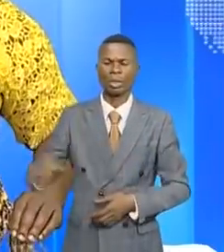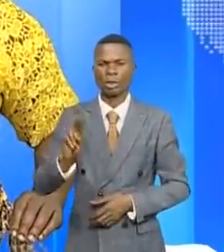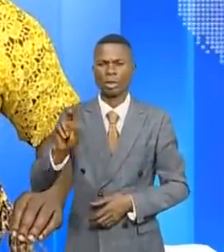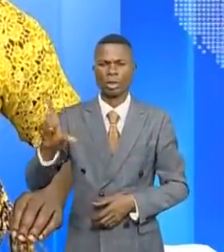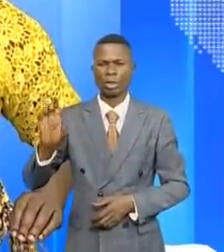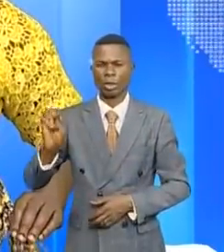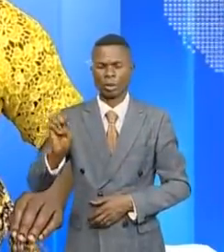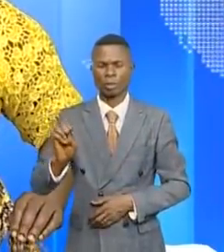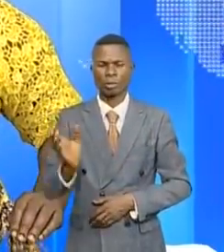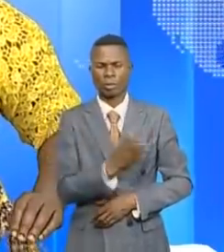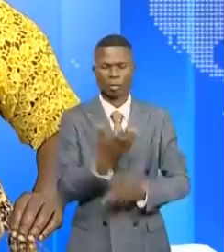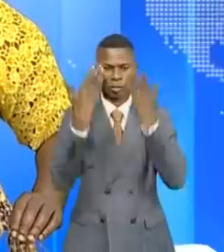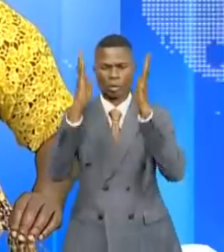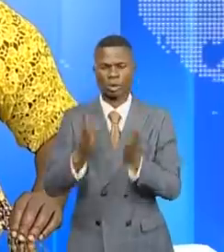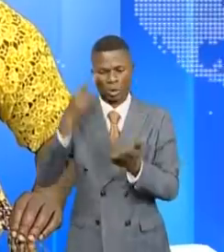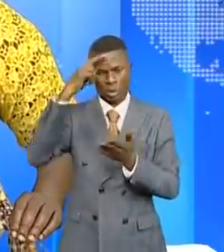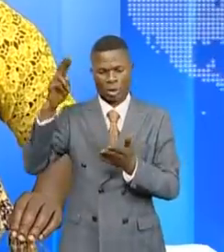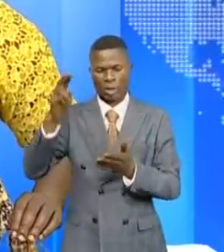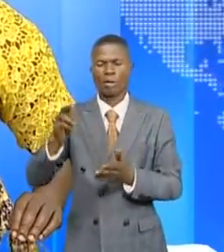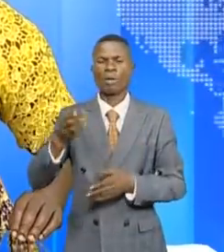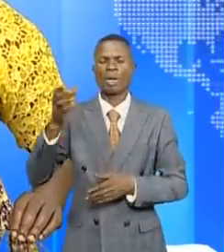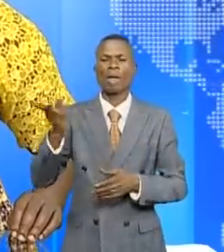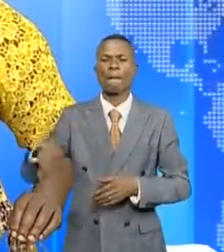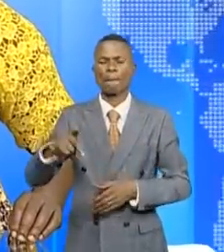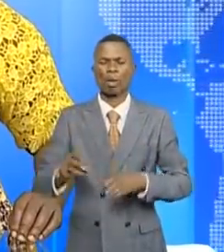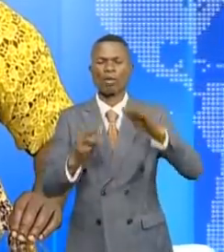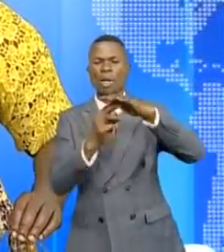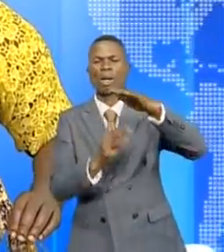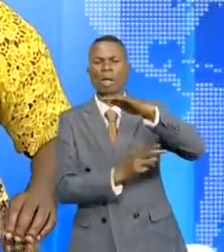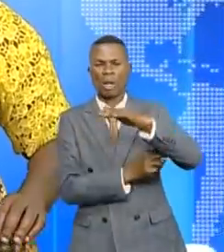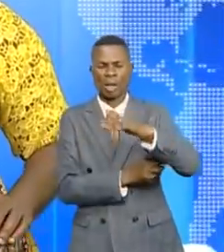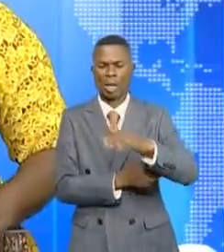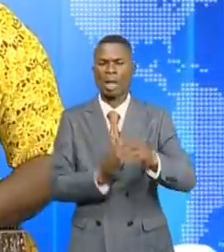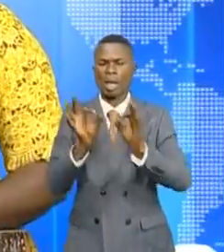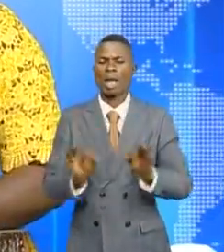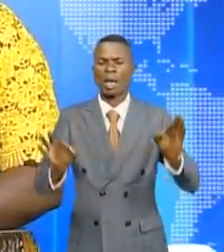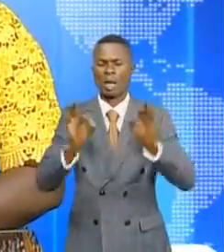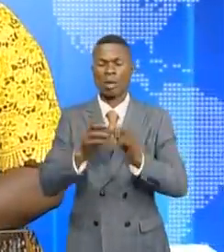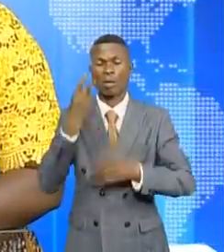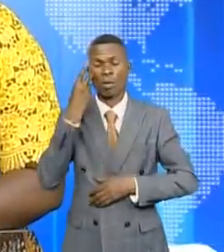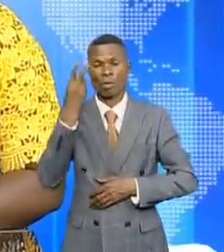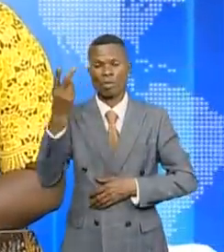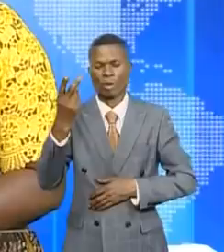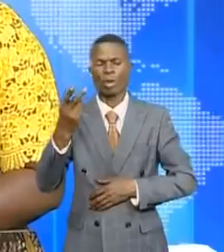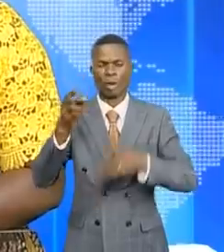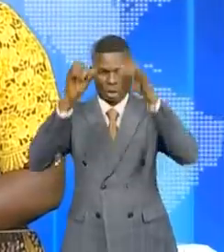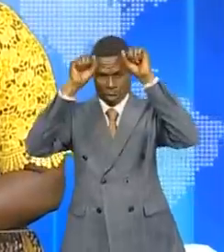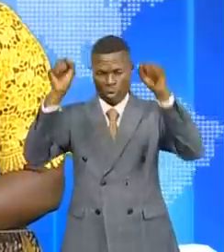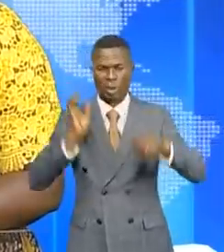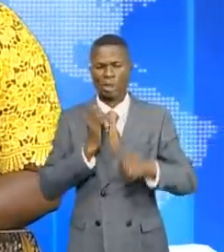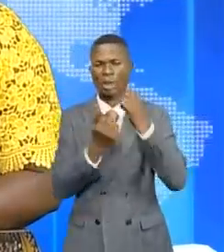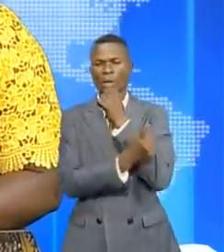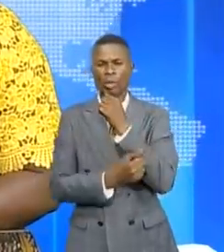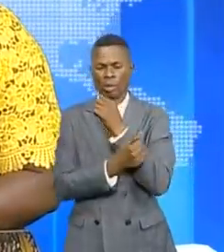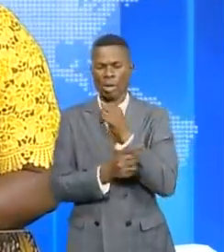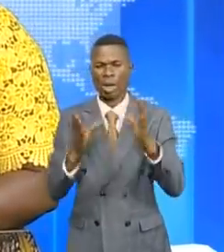Les étudiants de l'Université de Kwango ont été sensibilisés sur le bien fondé de la vision du chef de l'État en rapport avec